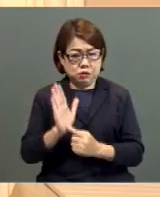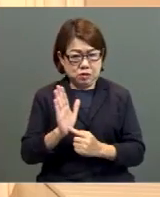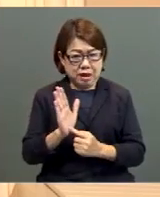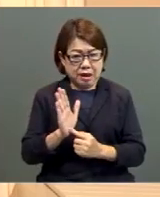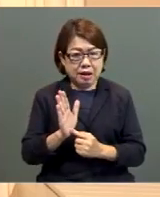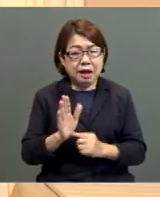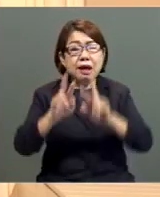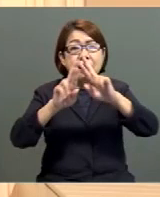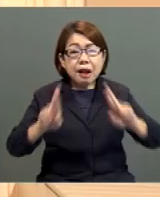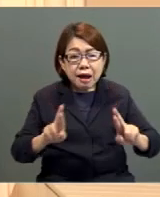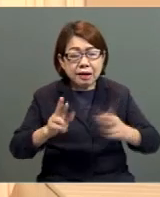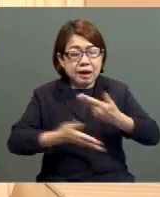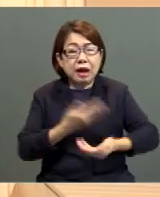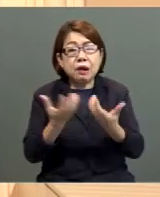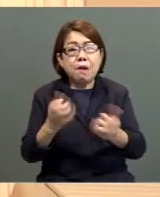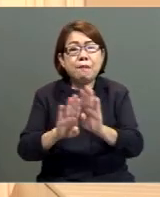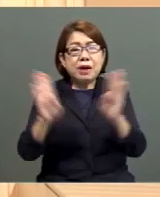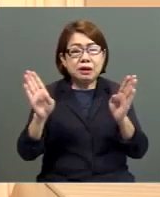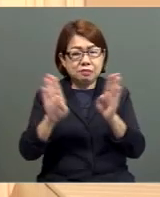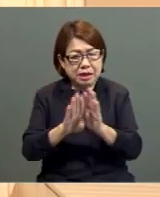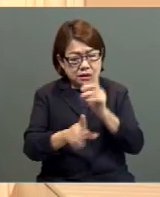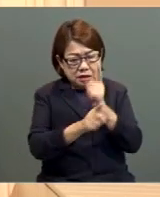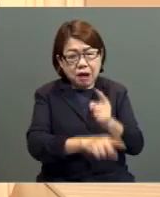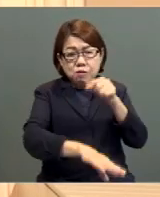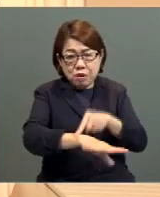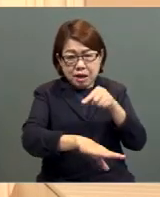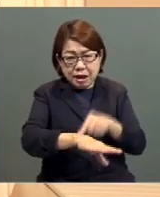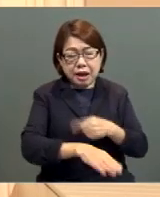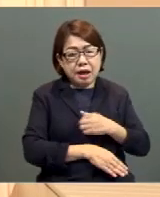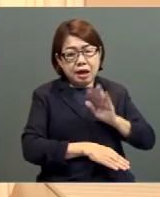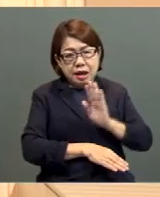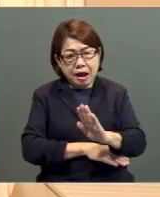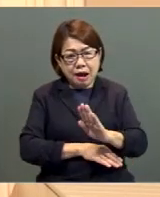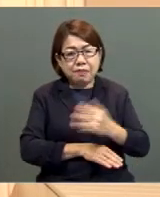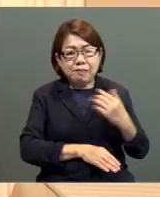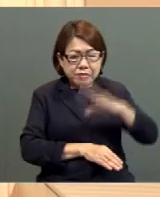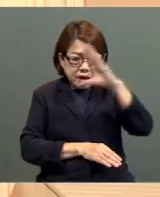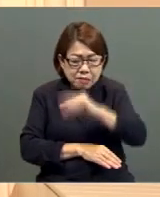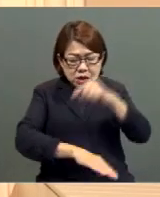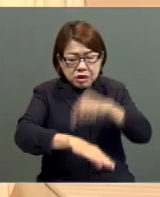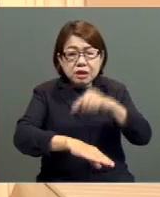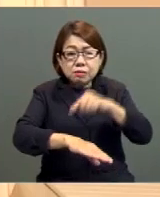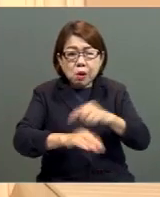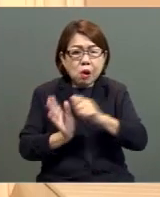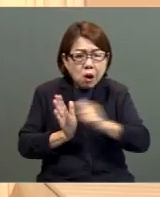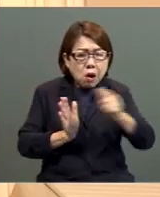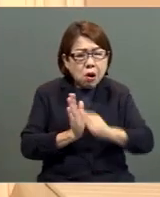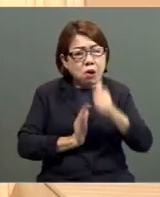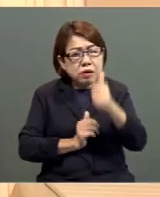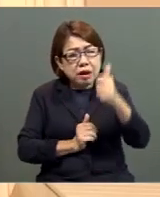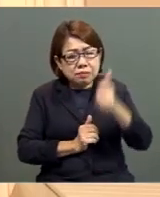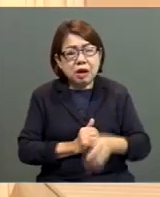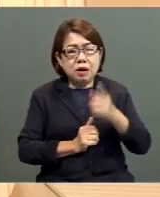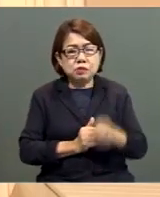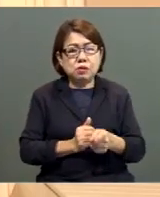เปิดปิดร้านค้าและเวลาออกมาจากบ้านเพิ่มเติมไปแล้วเพื่อจะจำกัดการแพร่ระบาดให้ได้ได้แก่จังหวัดชาย